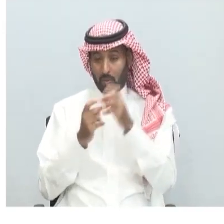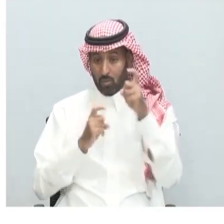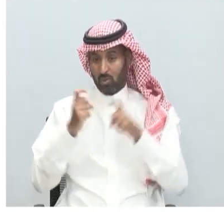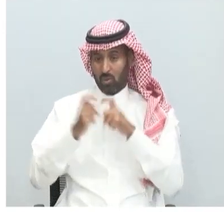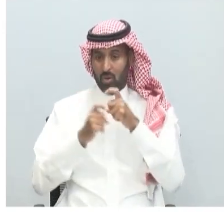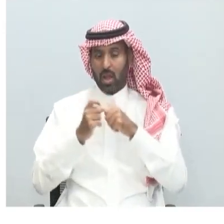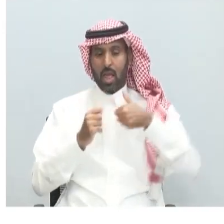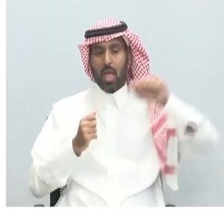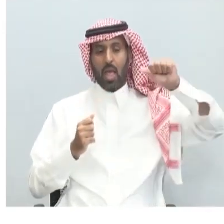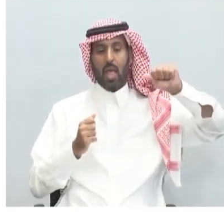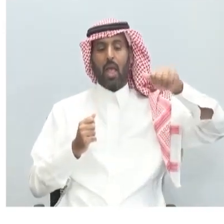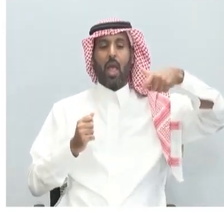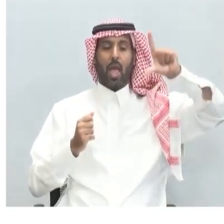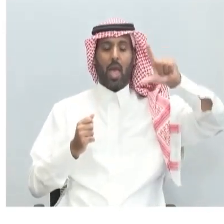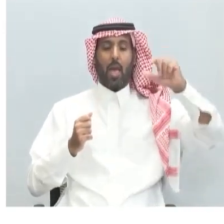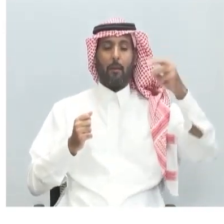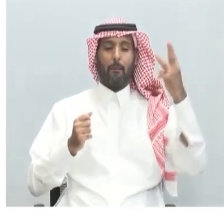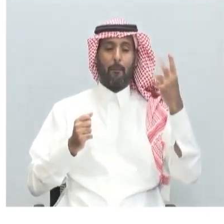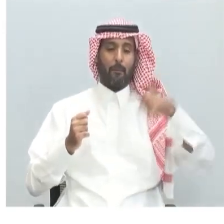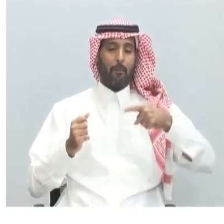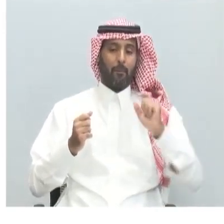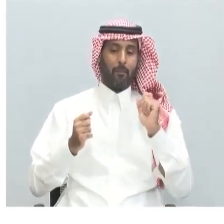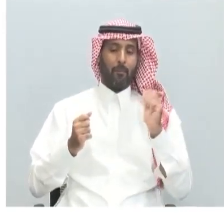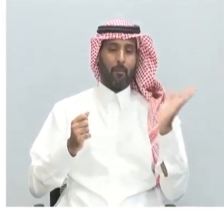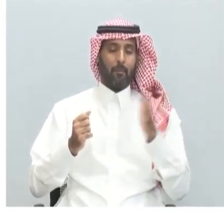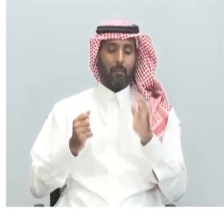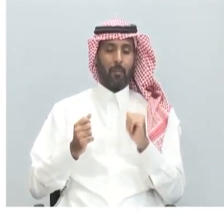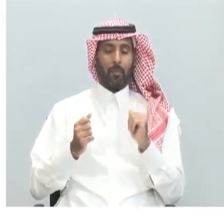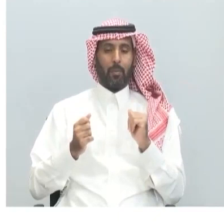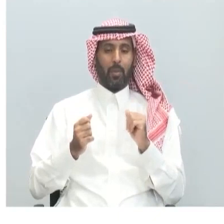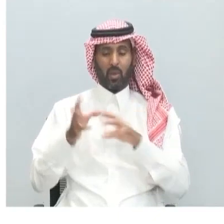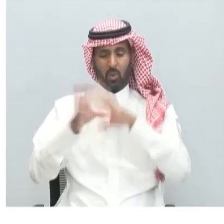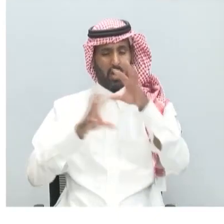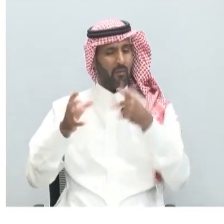عنصر الالمنيوم الالمنيوم 13 توزيع العدد الذري عفوا